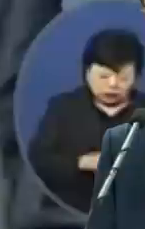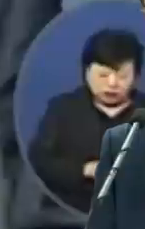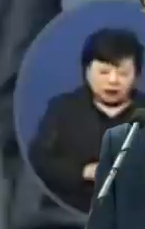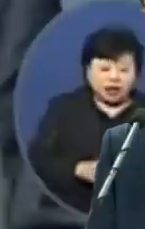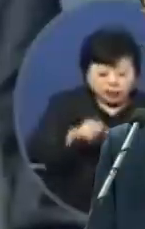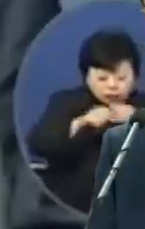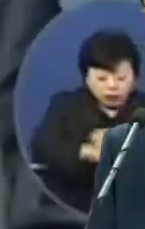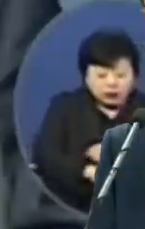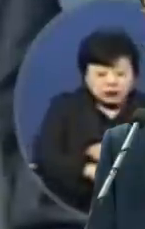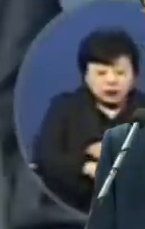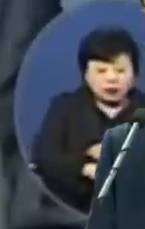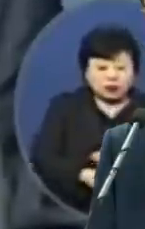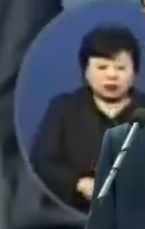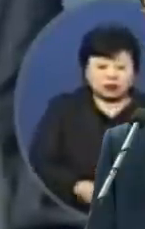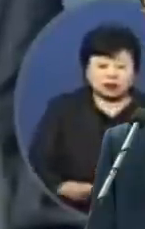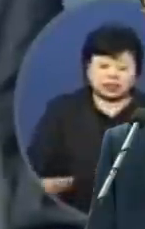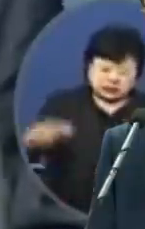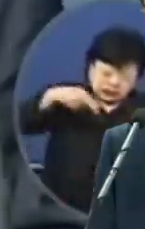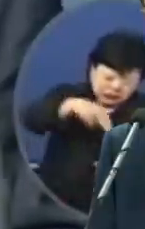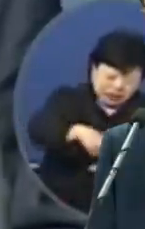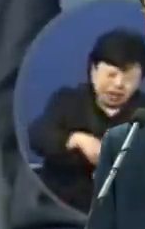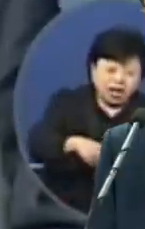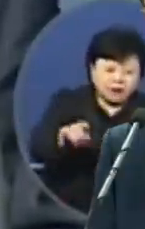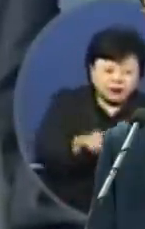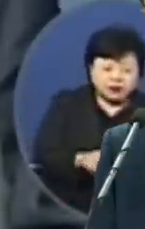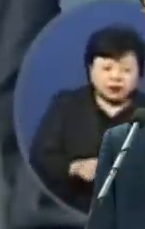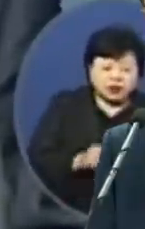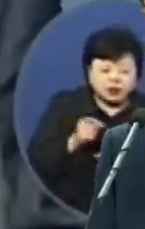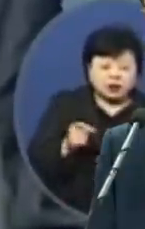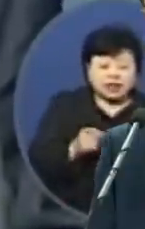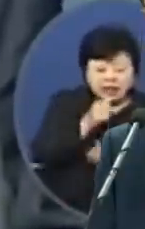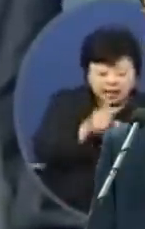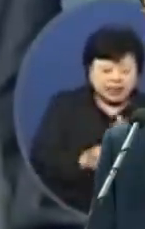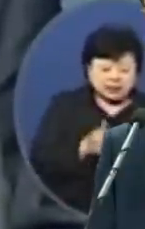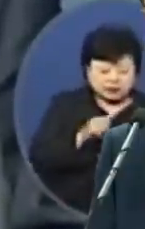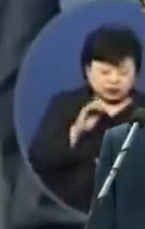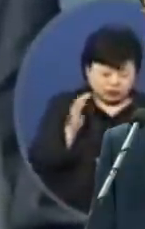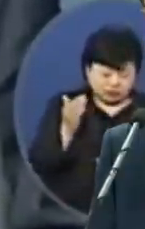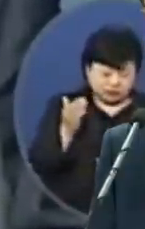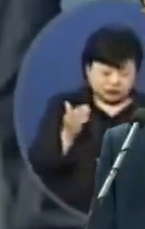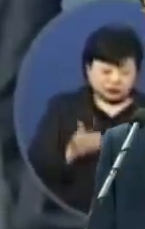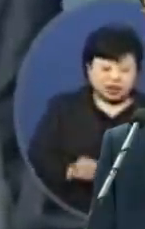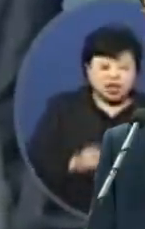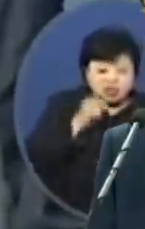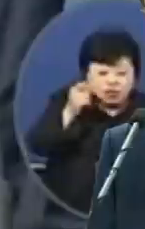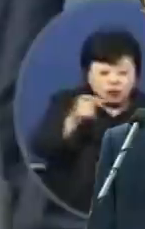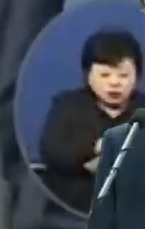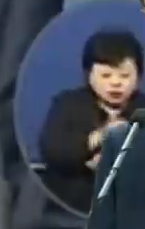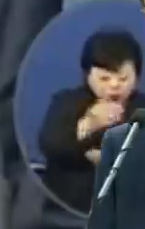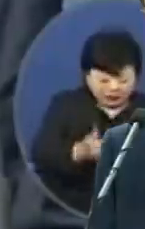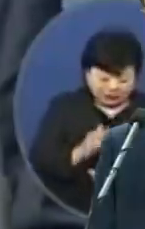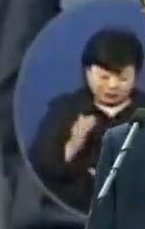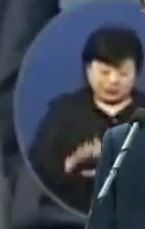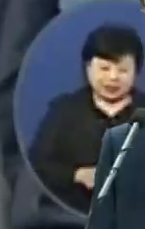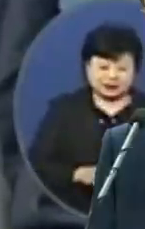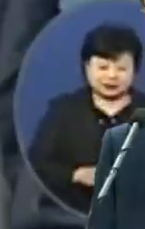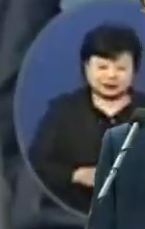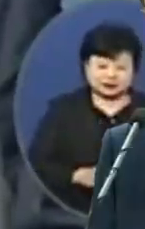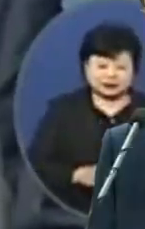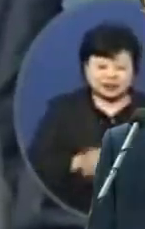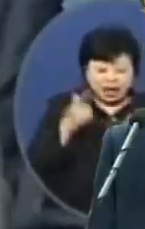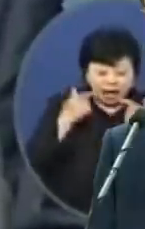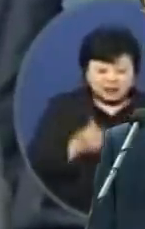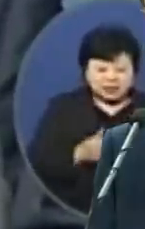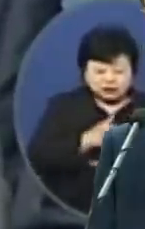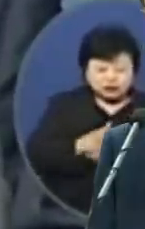것입니다. 주님은 영원하신 하나님이 영원한 제물이 되었으므로 여러분 영원히 용서를 받습니다. 그러므로